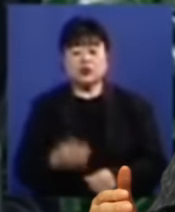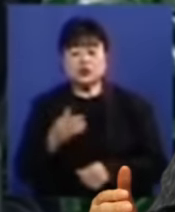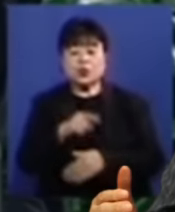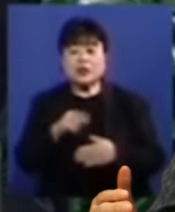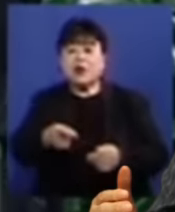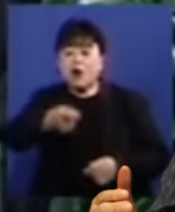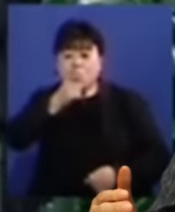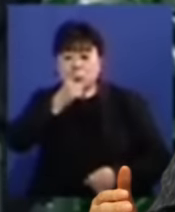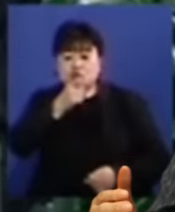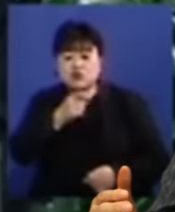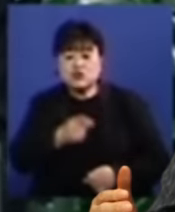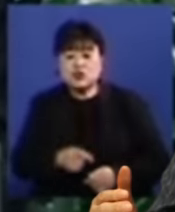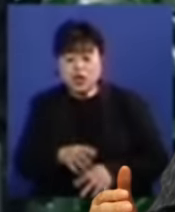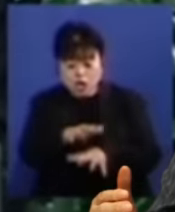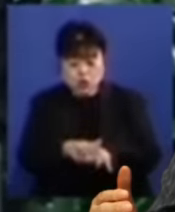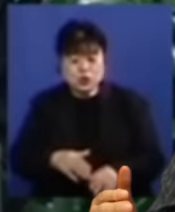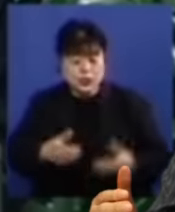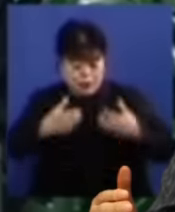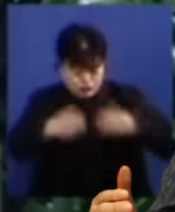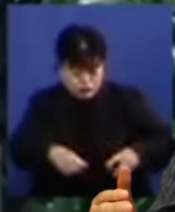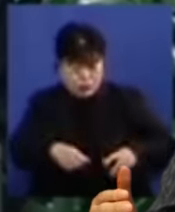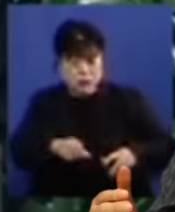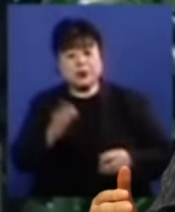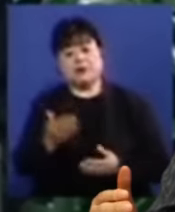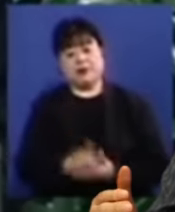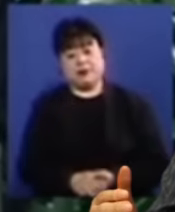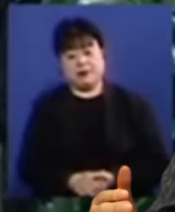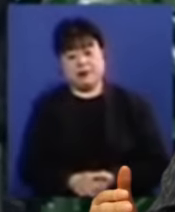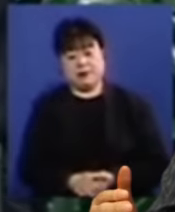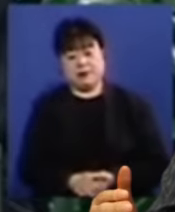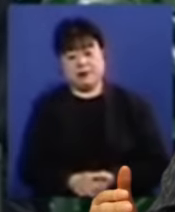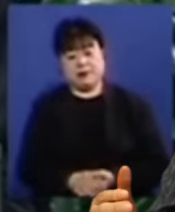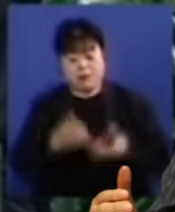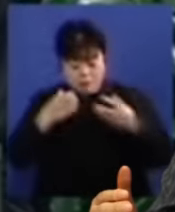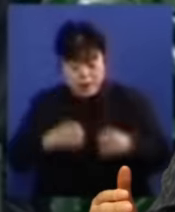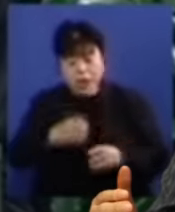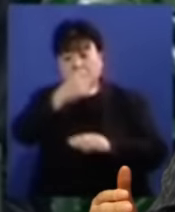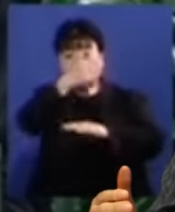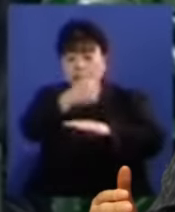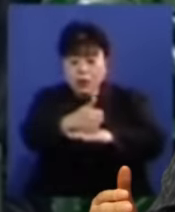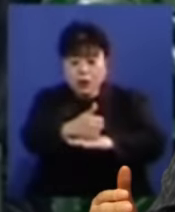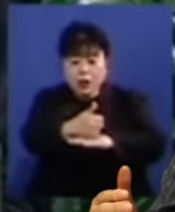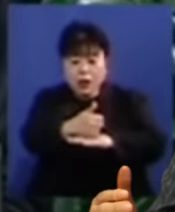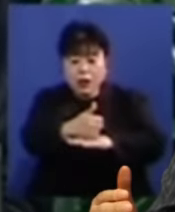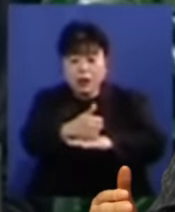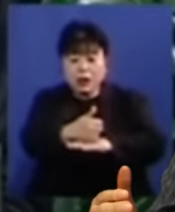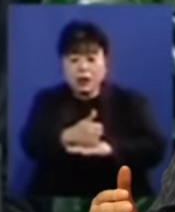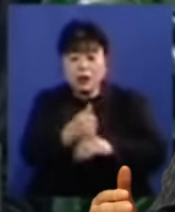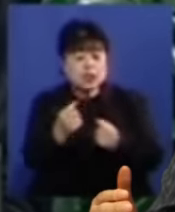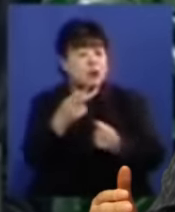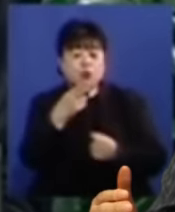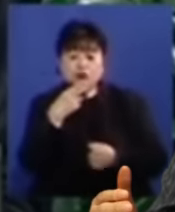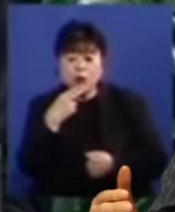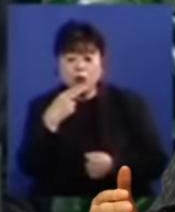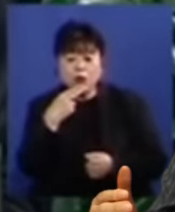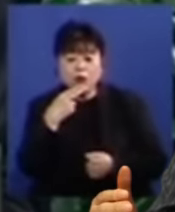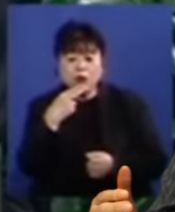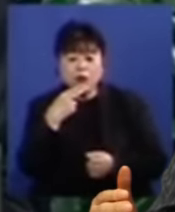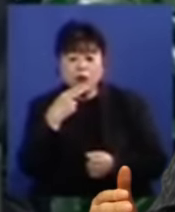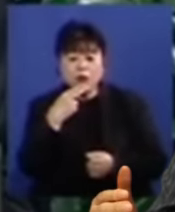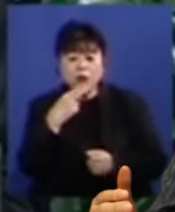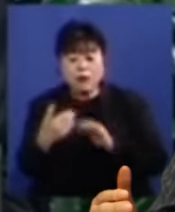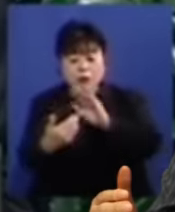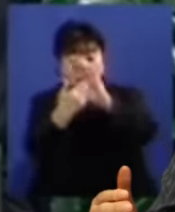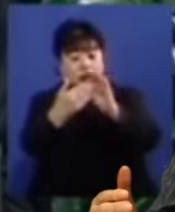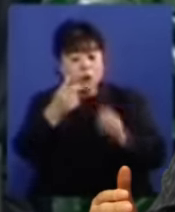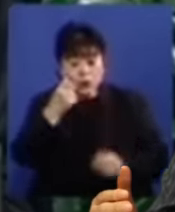있는 물의 조직이 다 파괴돼. 그 파괴된 결과로 저항력을 잃어버리고 면역력이